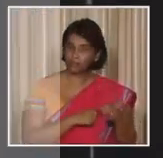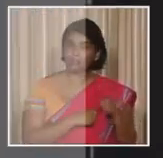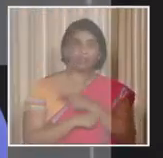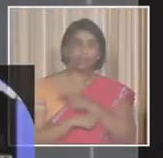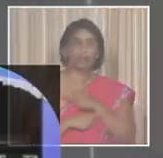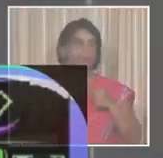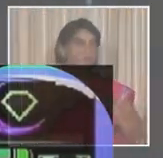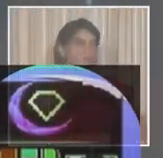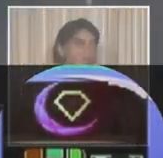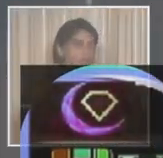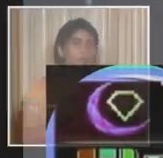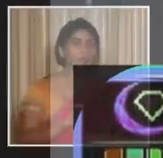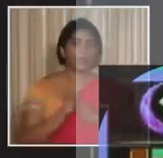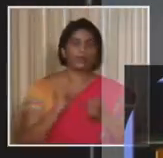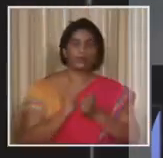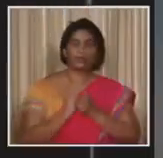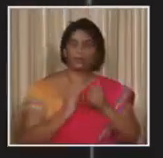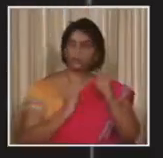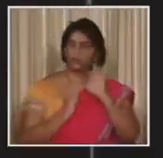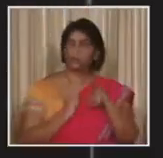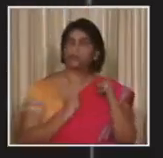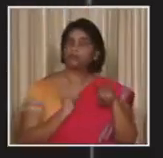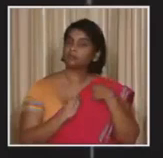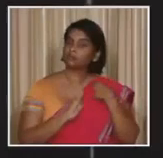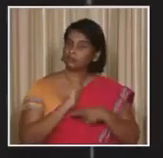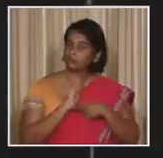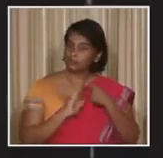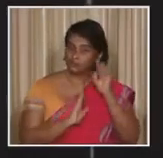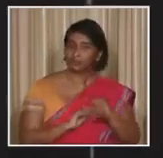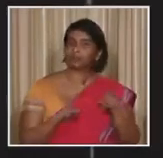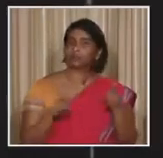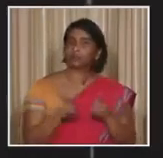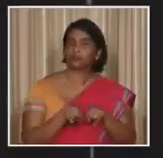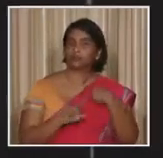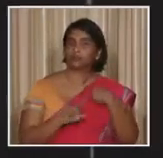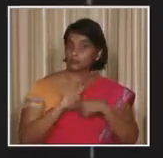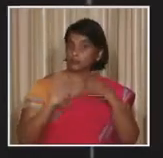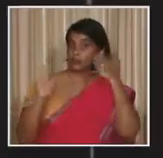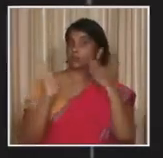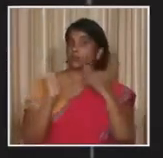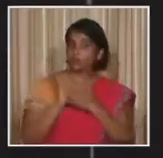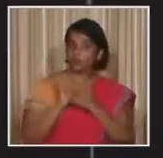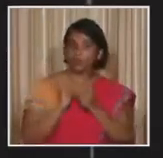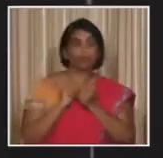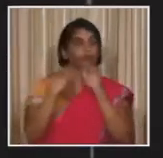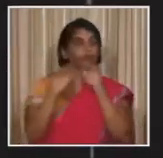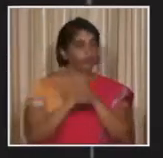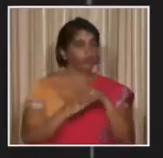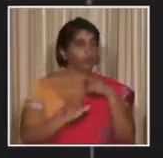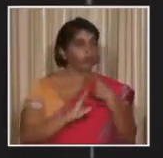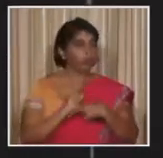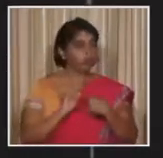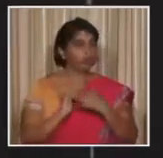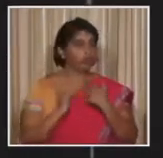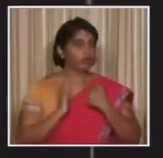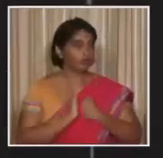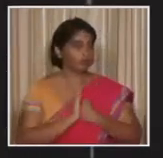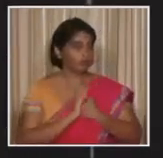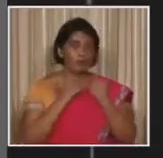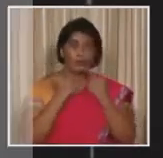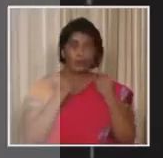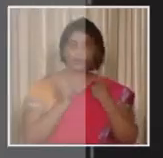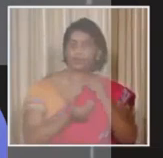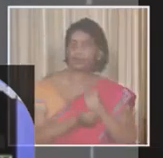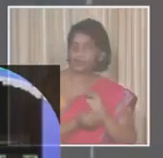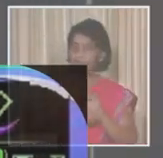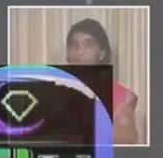ඇසෝසියේෂන් ඔෆ් බ්‍රැම්ටන් කියන එකක් හදලා තියෙනවා. මේකේ මේගොල්ලෝ එකට විරුද්ධව නීතිමය කටයුතු කරනවා. ඉතින් ලංකාව වෙනුවෙන් ඒ වගේ ලංකාව වෙනුවෙන් ඉදිරිපත්